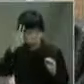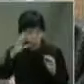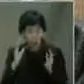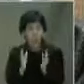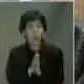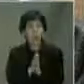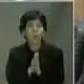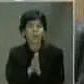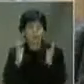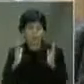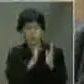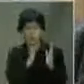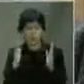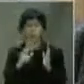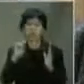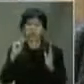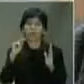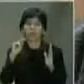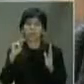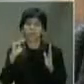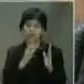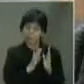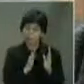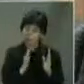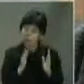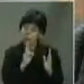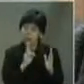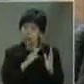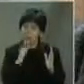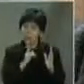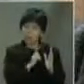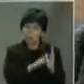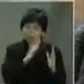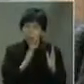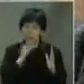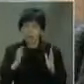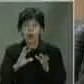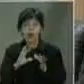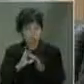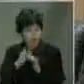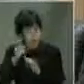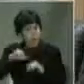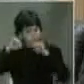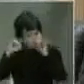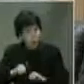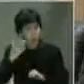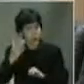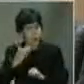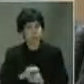แล้วไม่เกิน30วันแต่ก่อนจะไปถึงตรงนั้น3วันต้องให้ครม.เห็นชอบผมตรวจสอบทั้